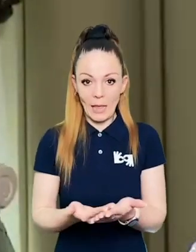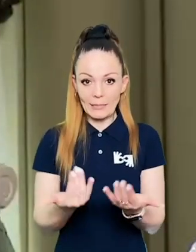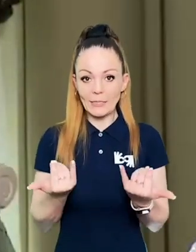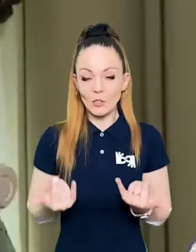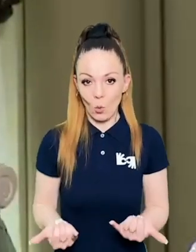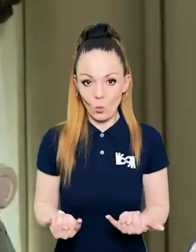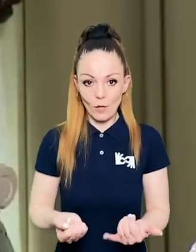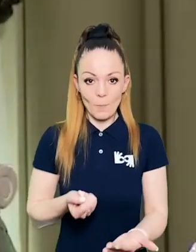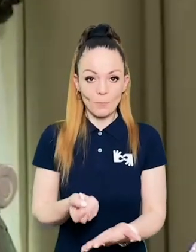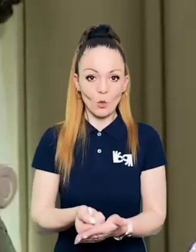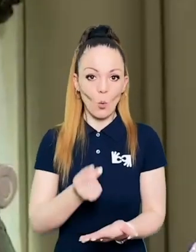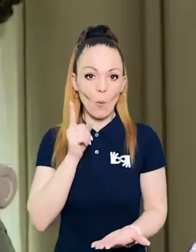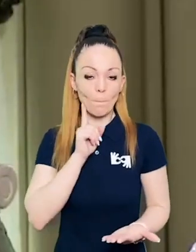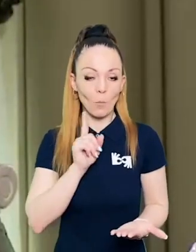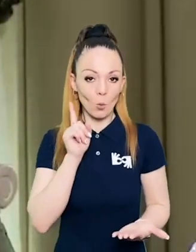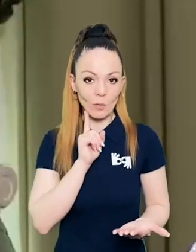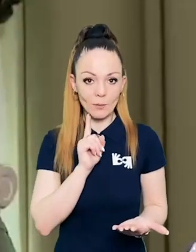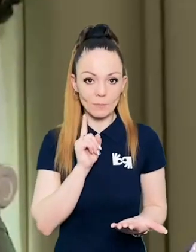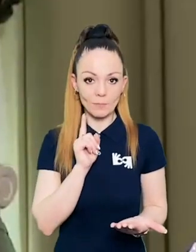сьогодні,